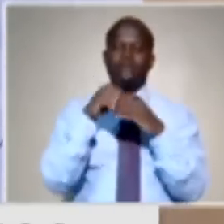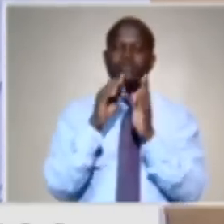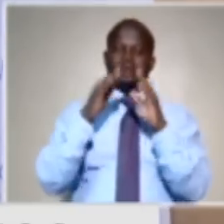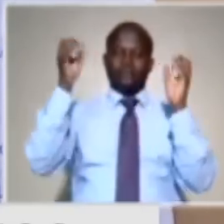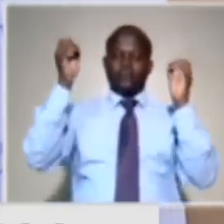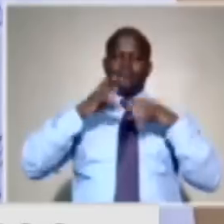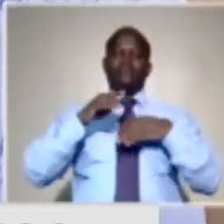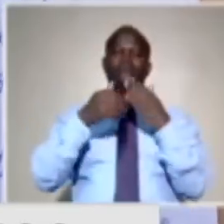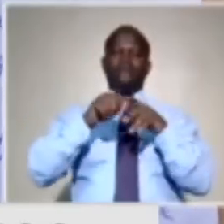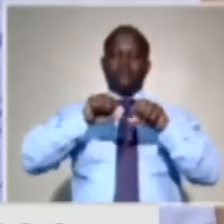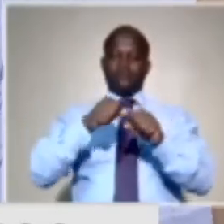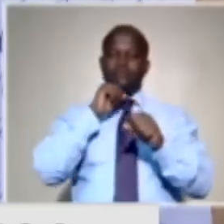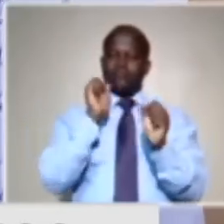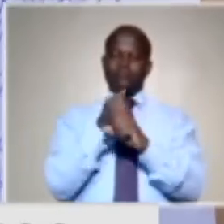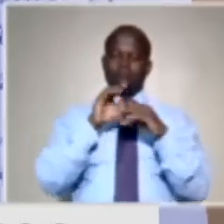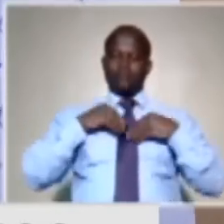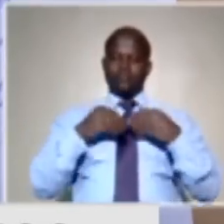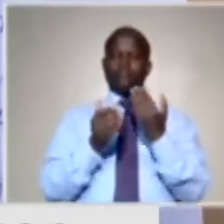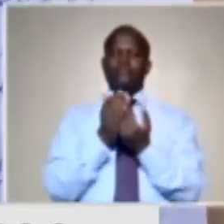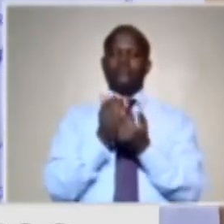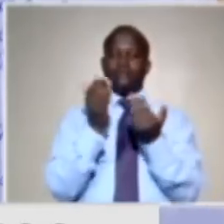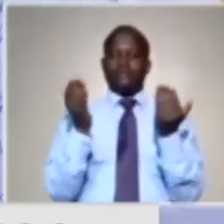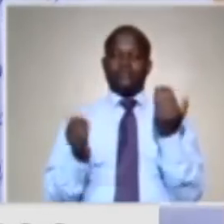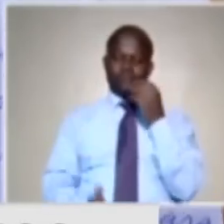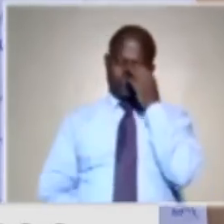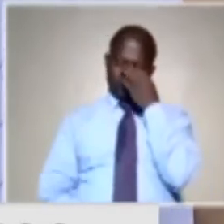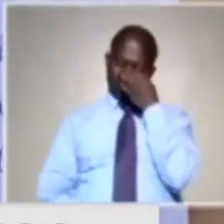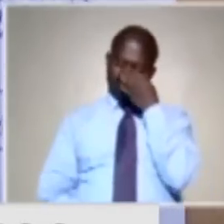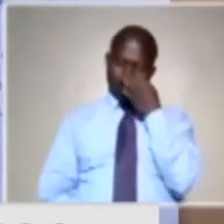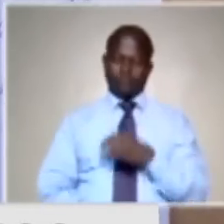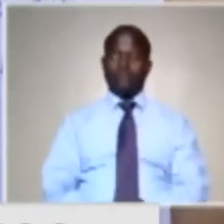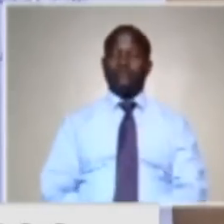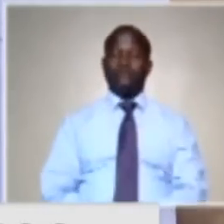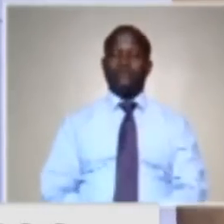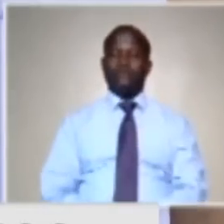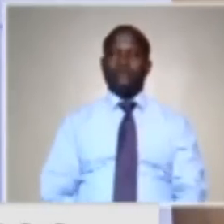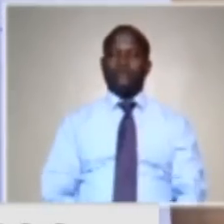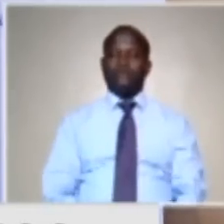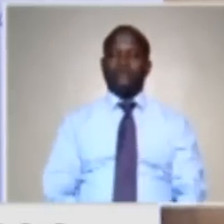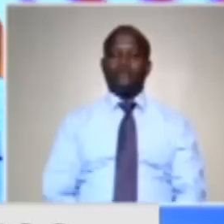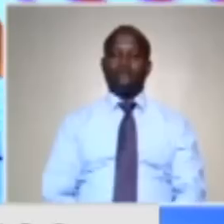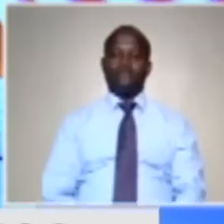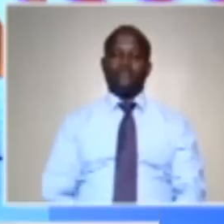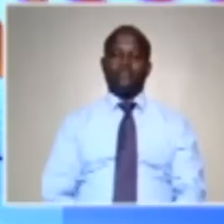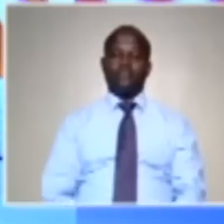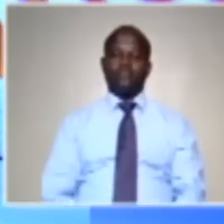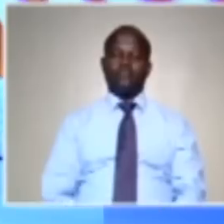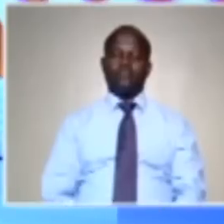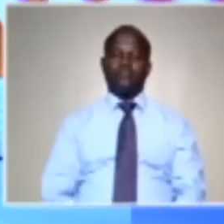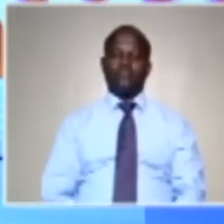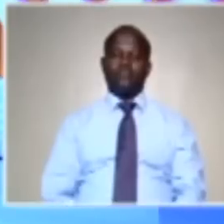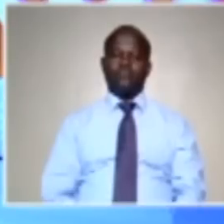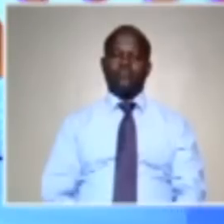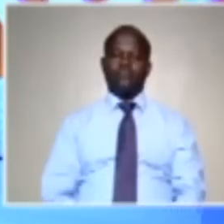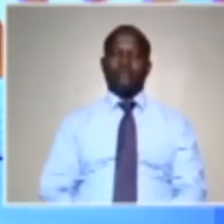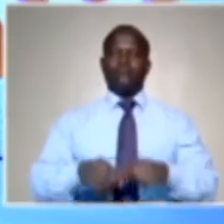Kigali iyo mvure ngo ikaba itari kimwemerera kubarira Maurice Ndayambaje Televiziyo y'u Rwanda mu karere ka Nyagatare